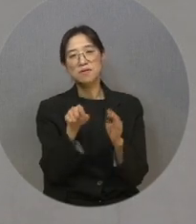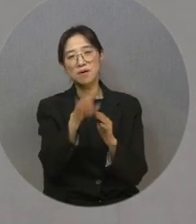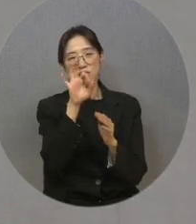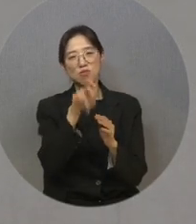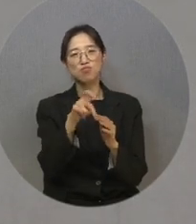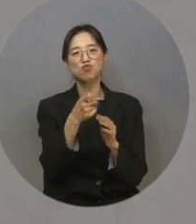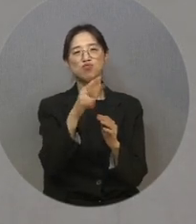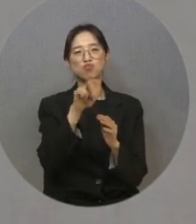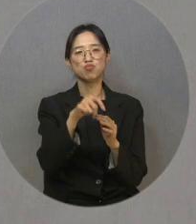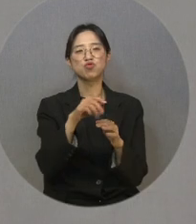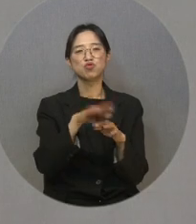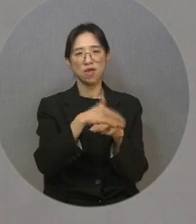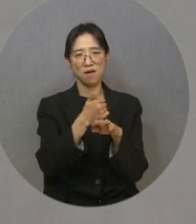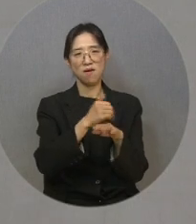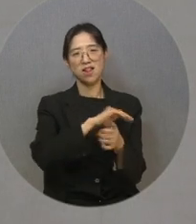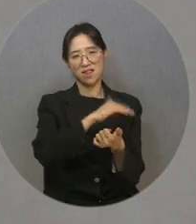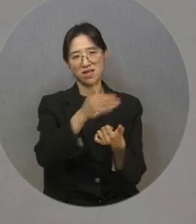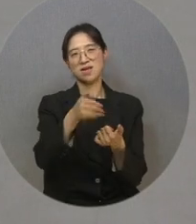있잖아요. 그런